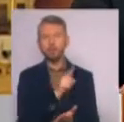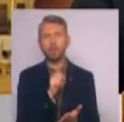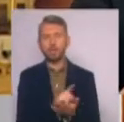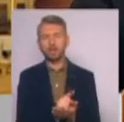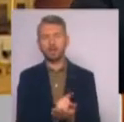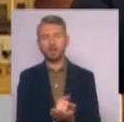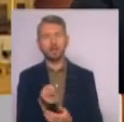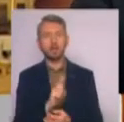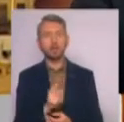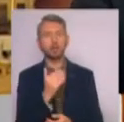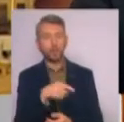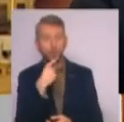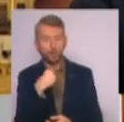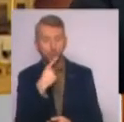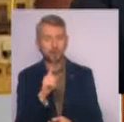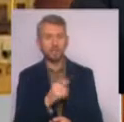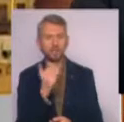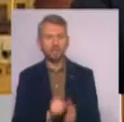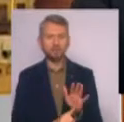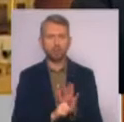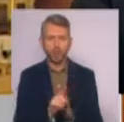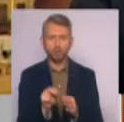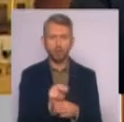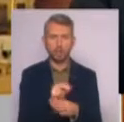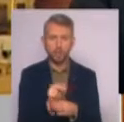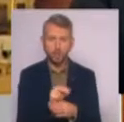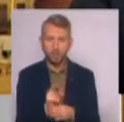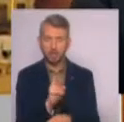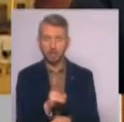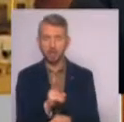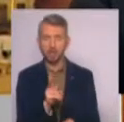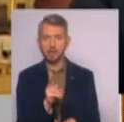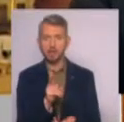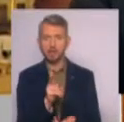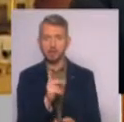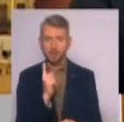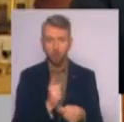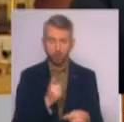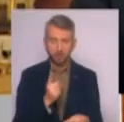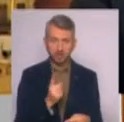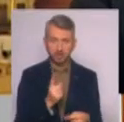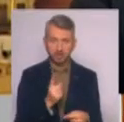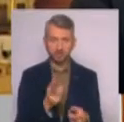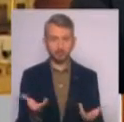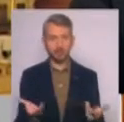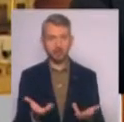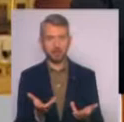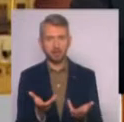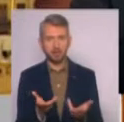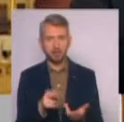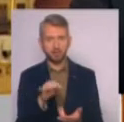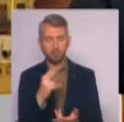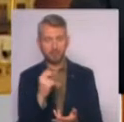лікувати. І те, що ви говорите, що ви спочатку лікуєте як гострий якийсь там